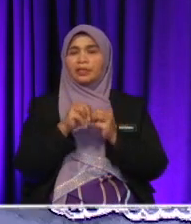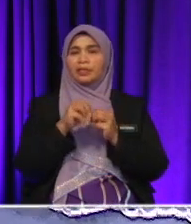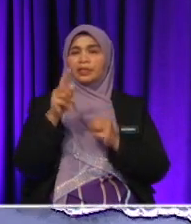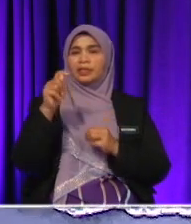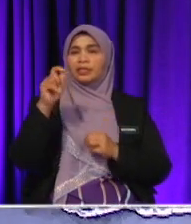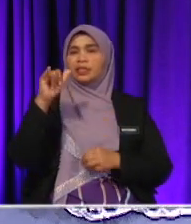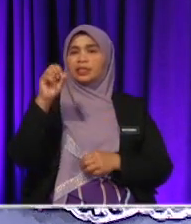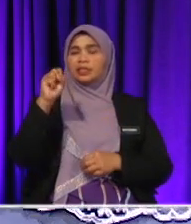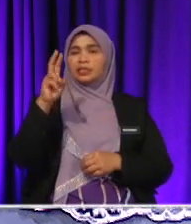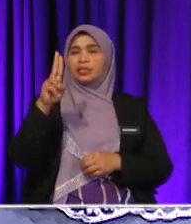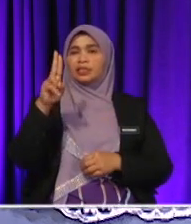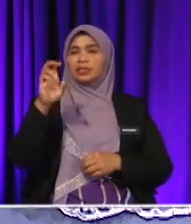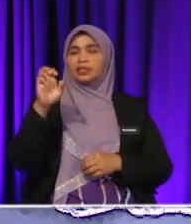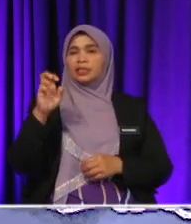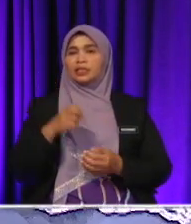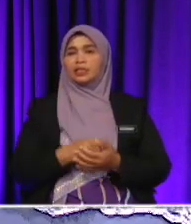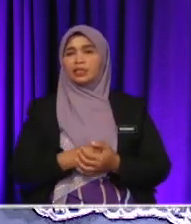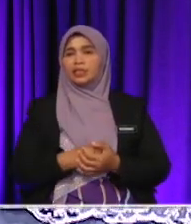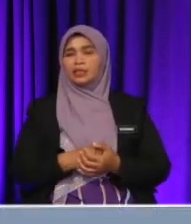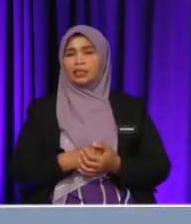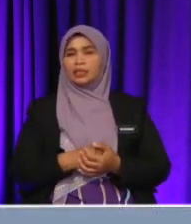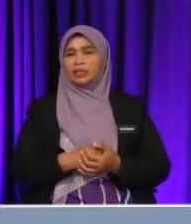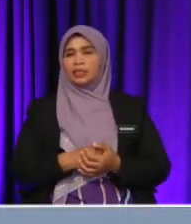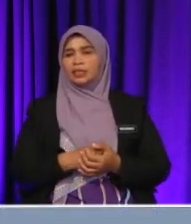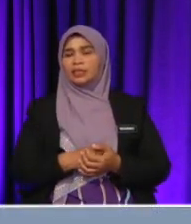Colin Kima e JAdi